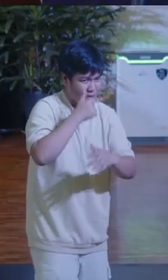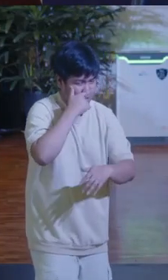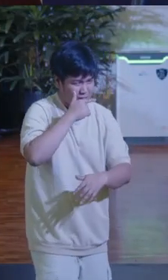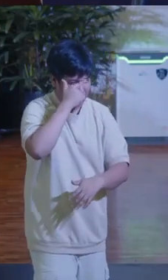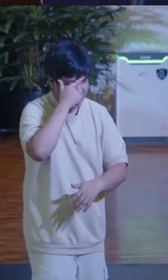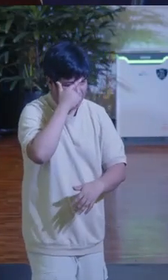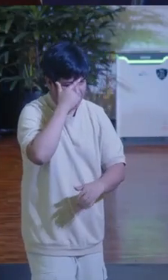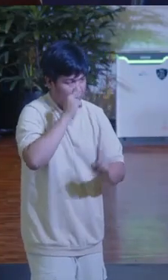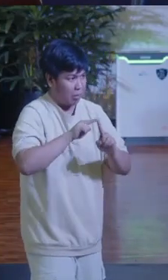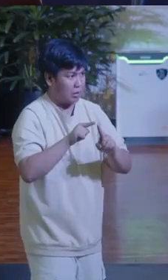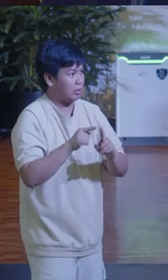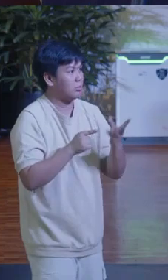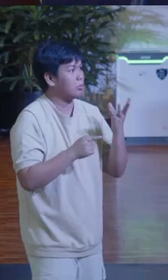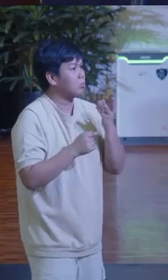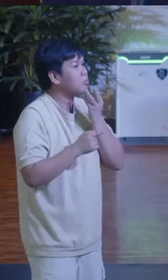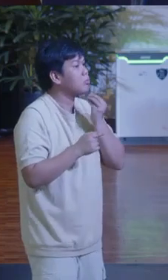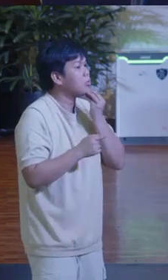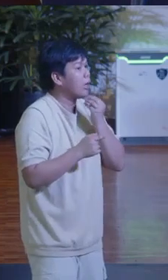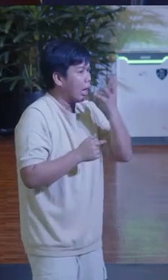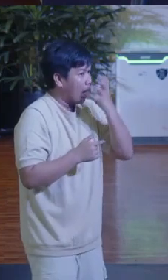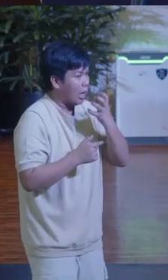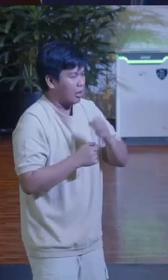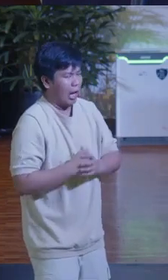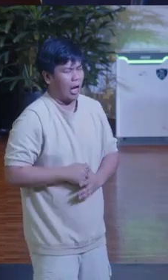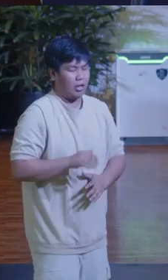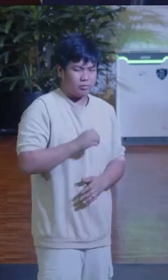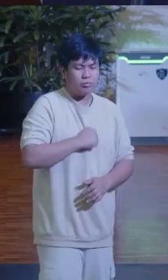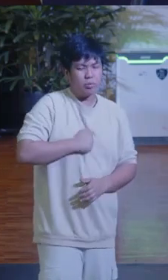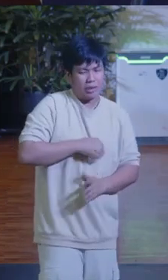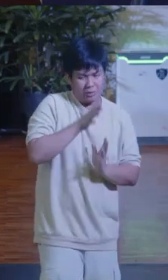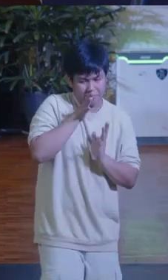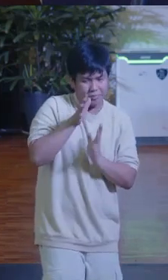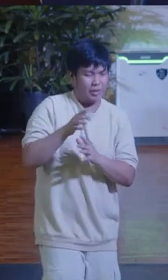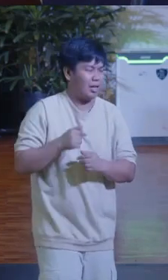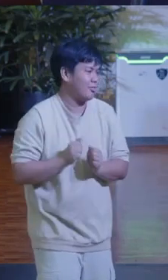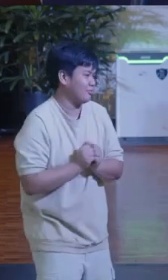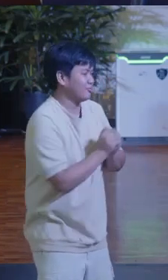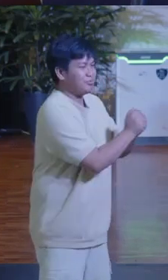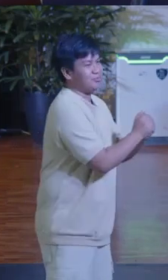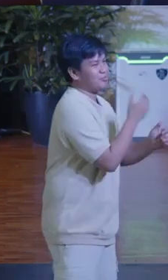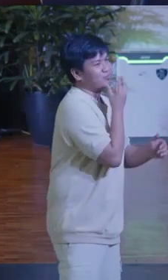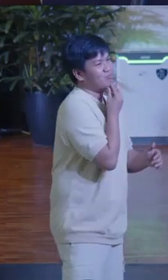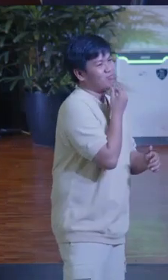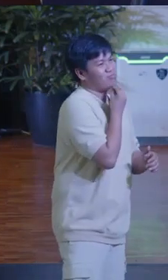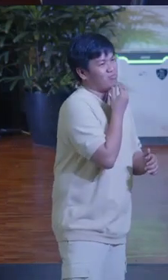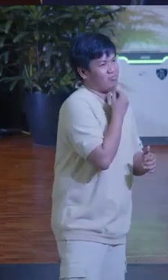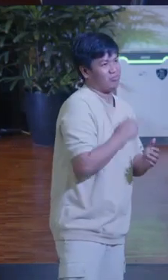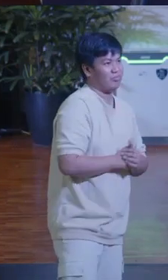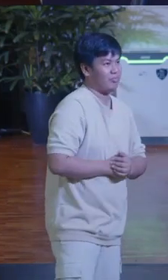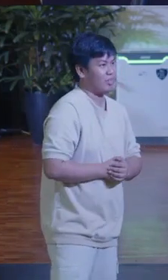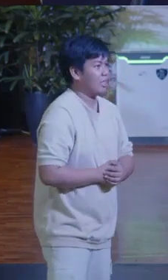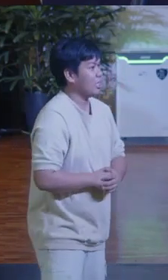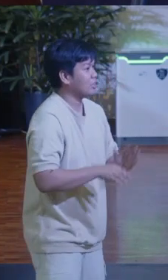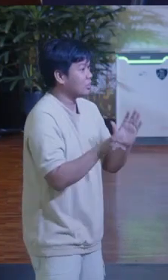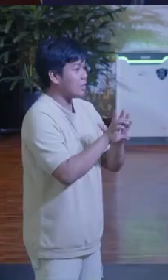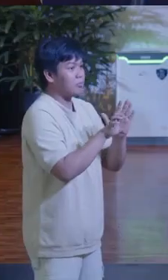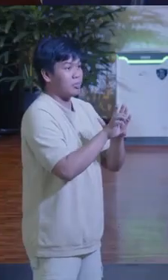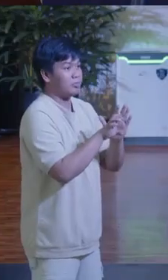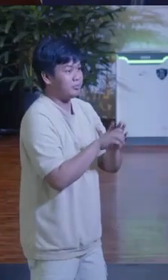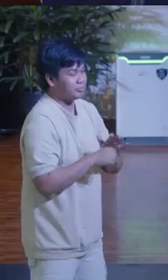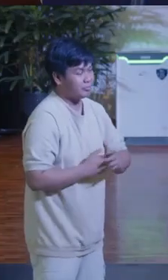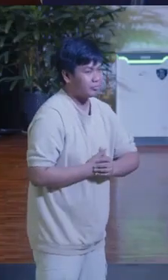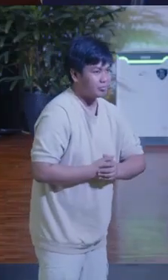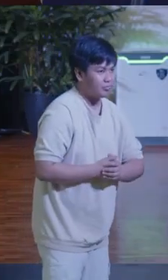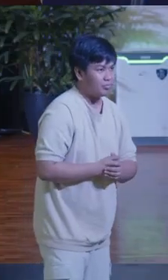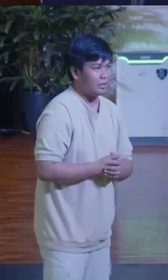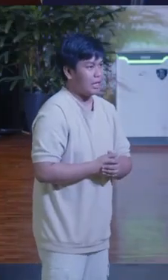Walang pinagkaiba yan doon sa yung niligtas ka ng Panginoon dahil kay manginginom. No? Tapos sasabihin mo